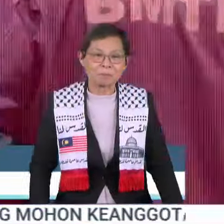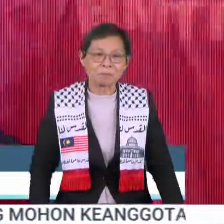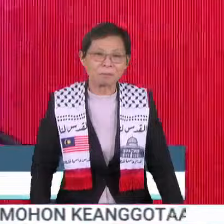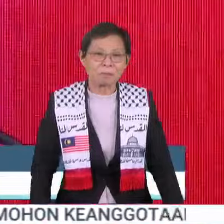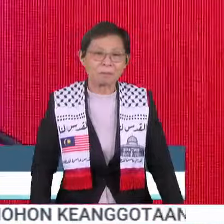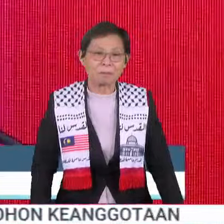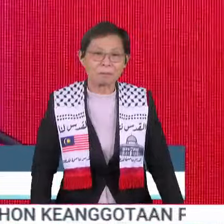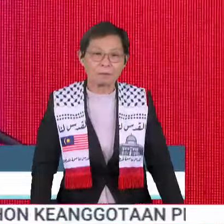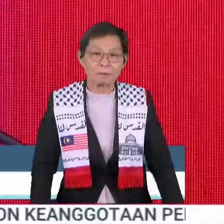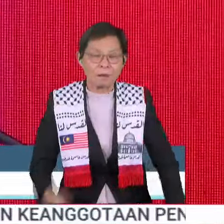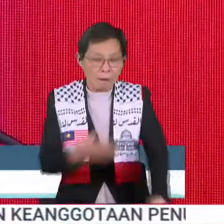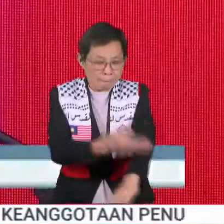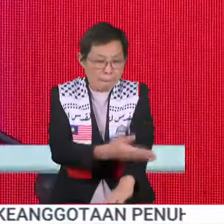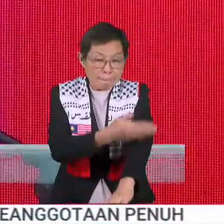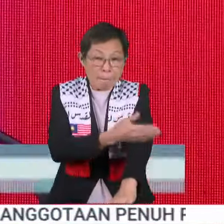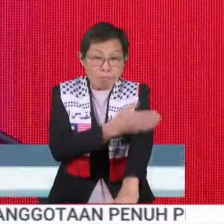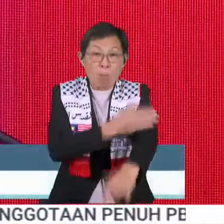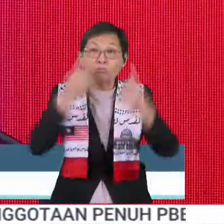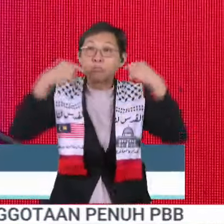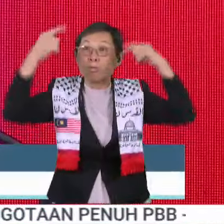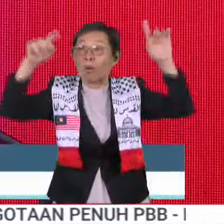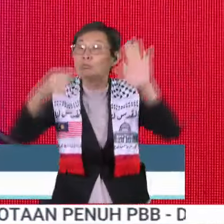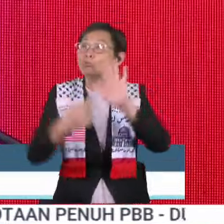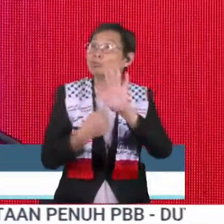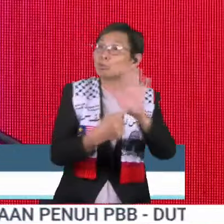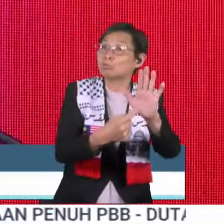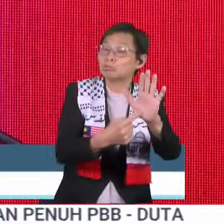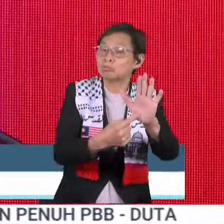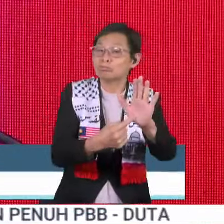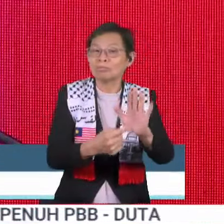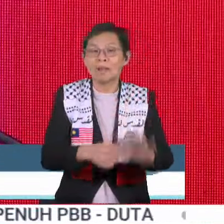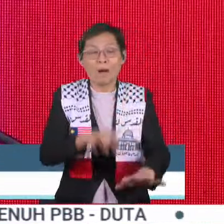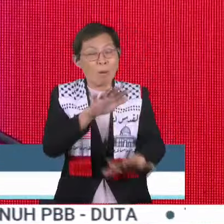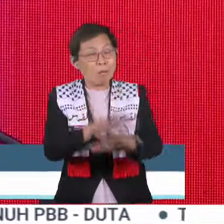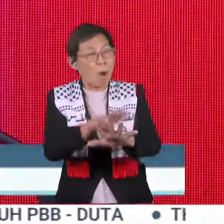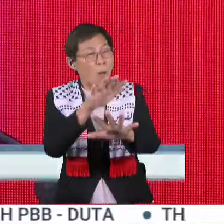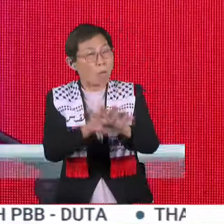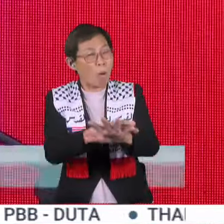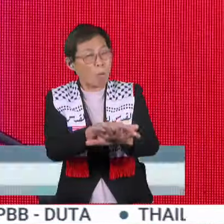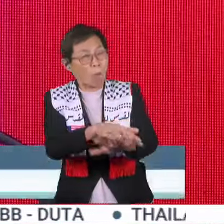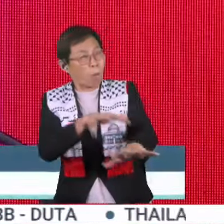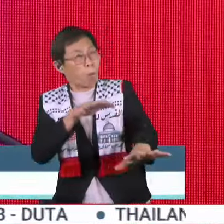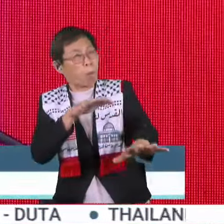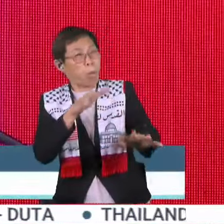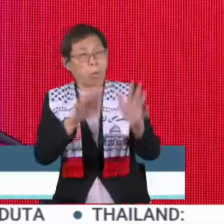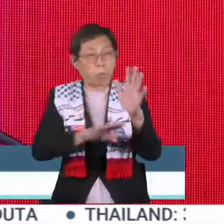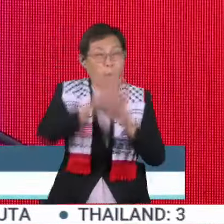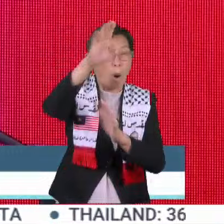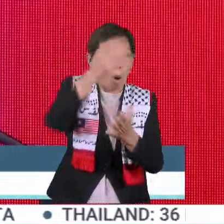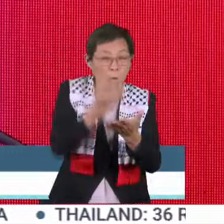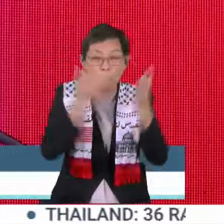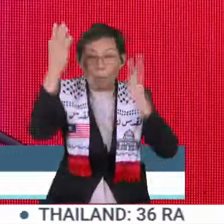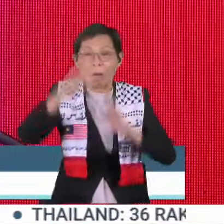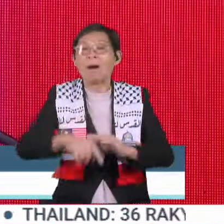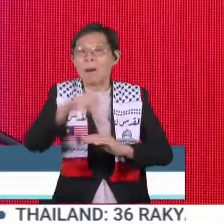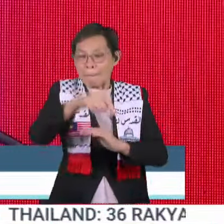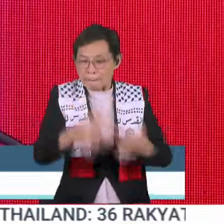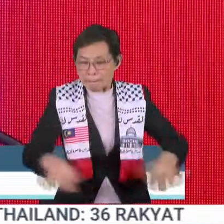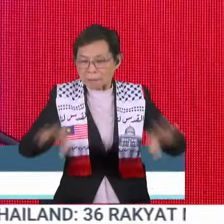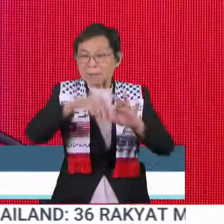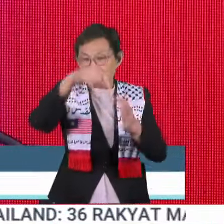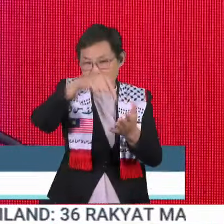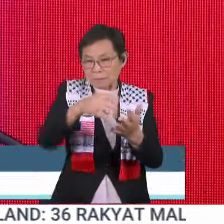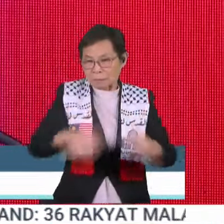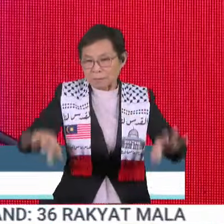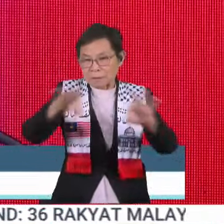negara prestasi Cemerlang tersebut adalah mencerminkan kepusatan ekonomi Malaysia sebagai komponen P